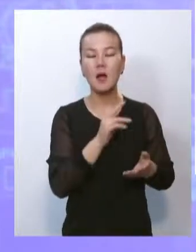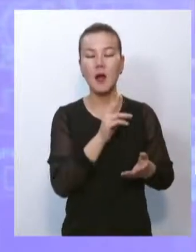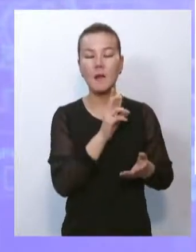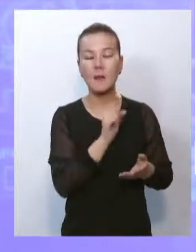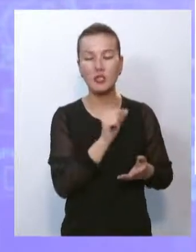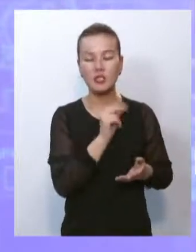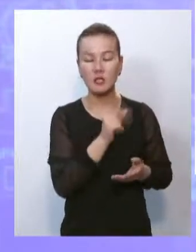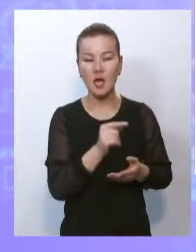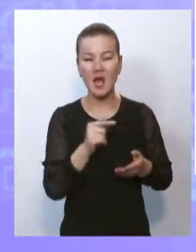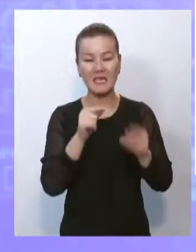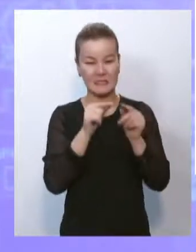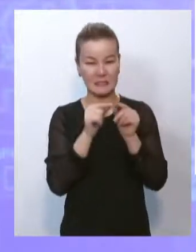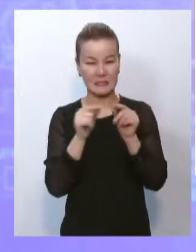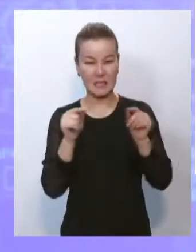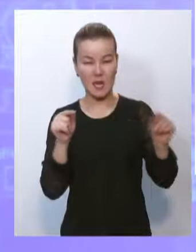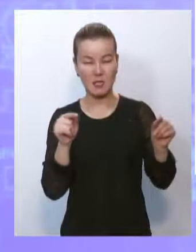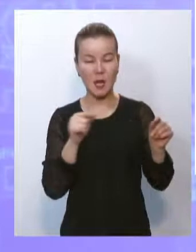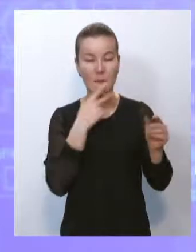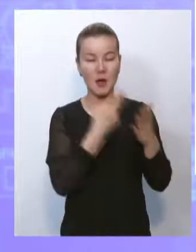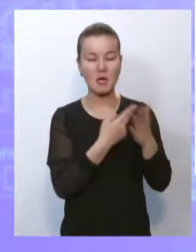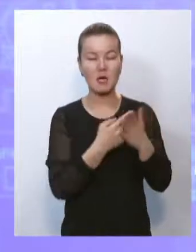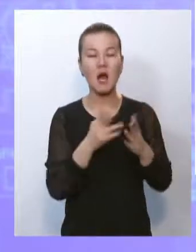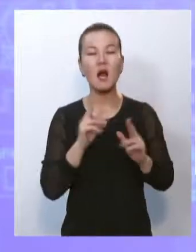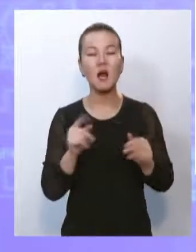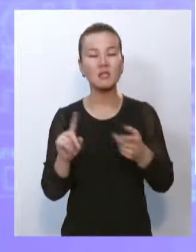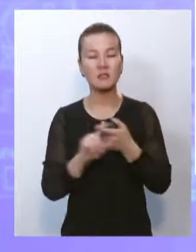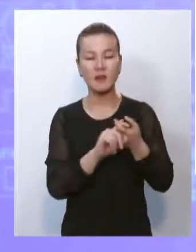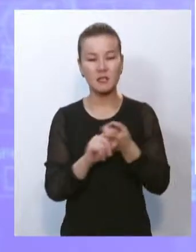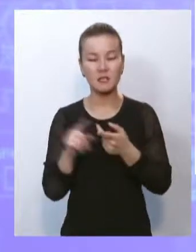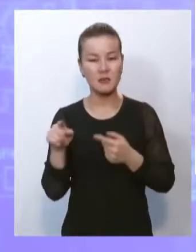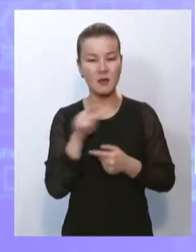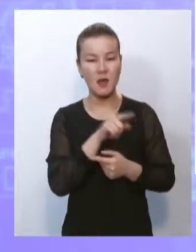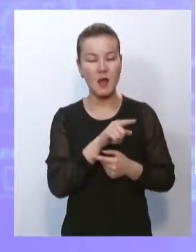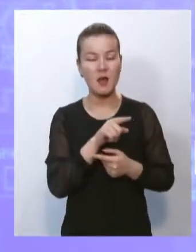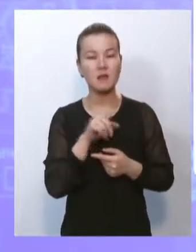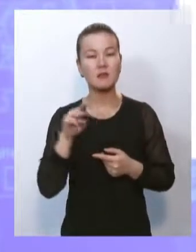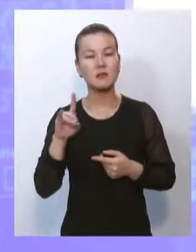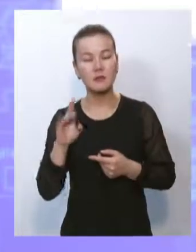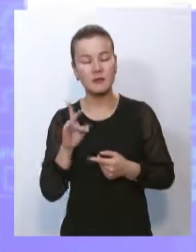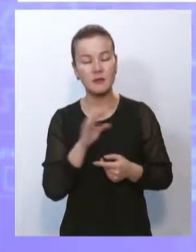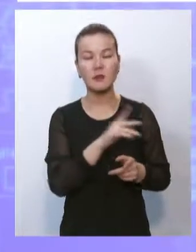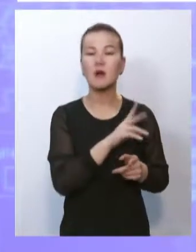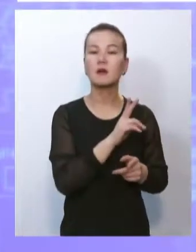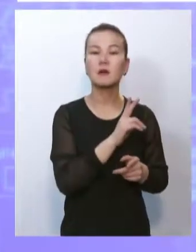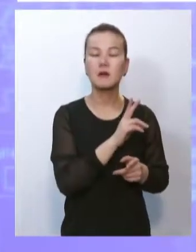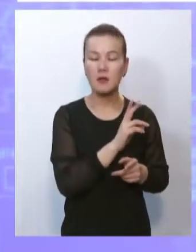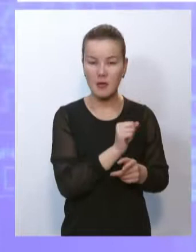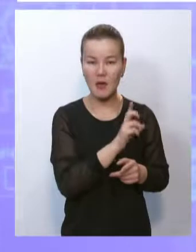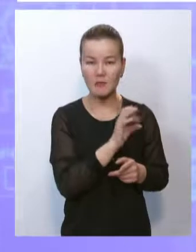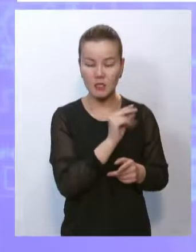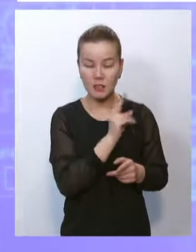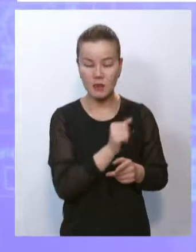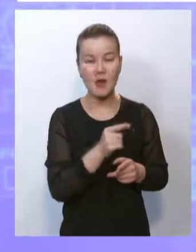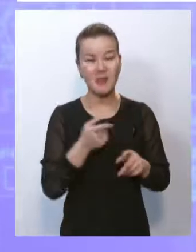показана как связаны масса тыквы и масса кабачка такие